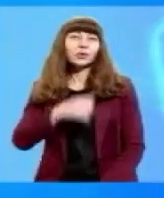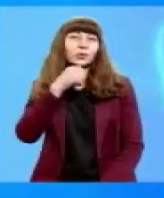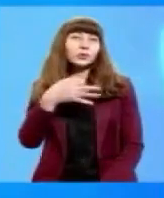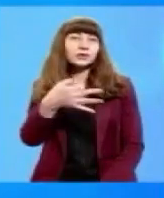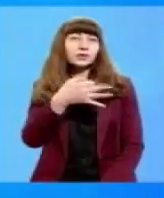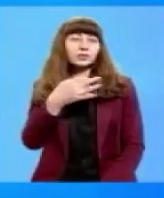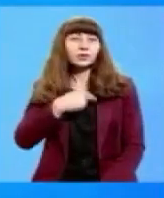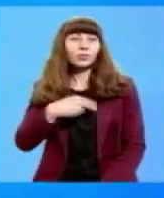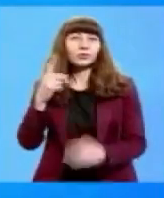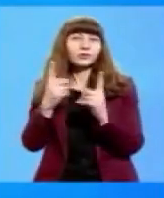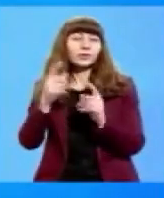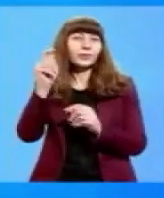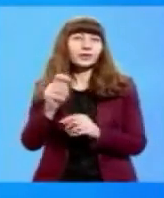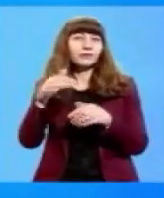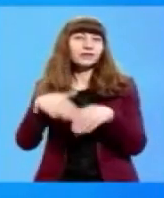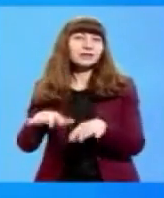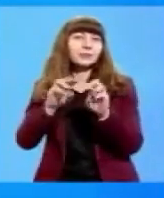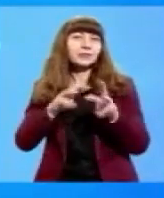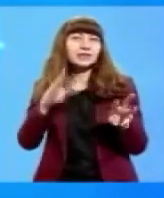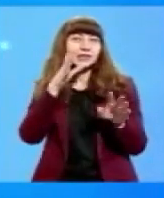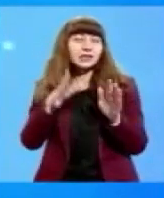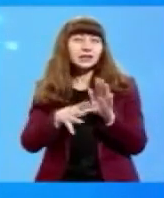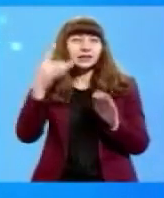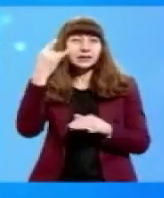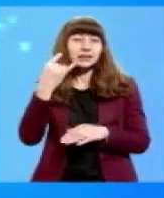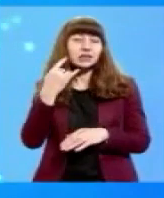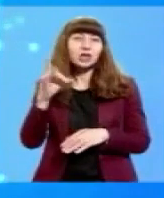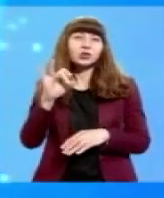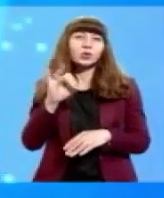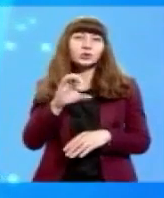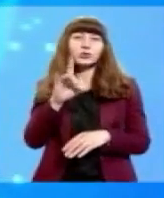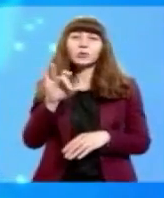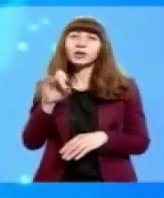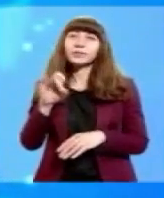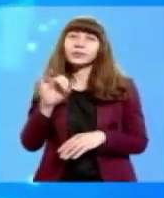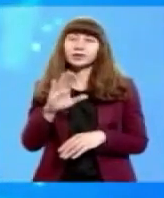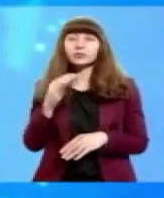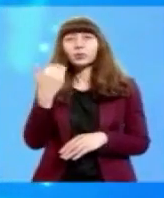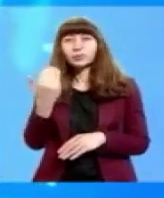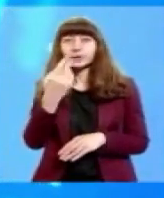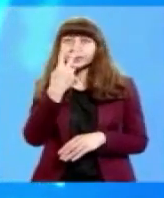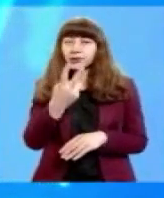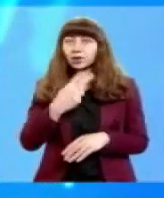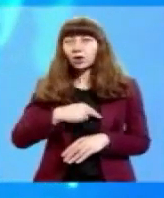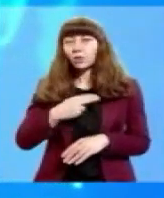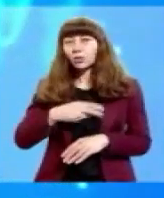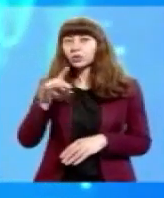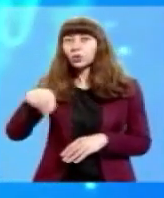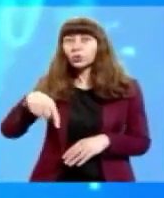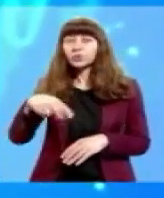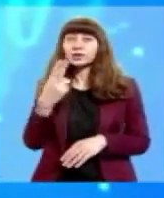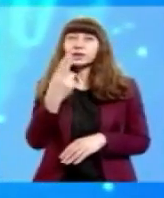Кустанайскую область с рабочим визитом посетил вице-министр энергетики Казахстана. Жандос Нурмагомбетов ознакомился с работой Руднинской ТЭЦ, встретился с